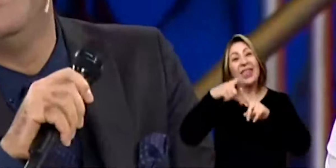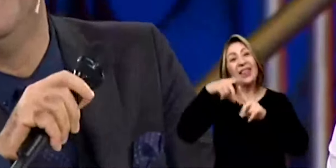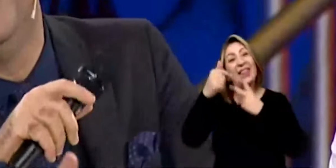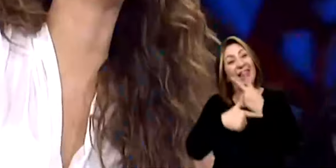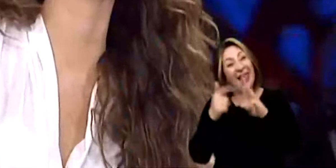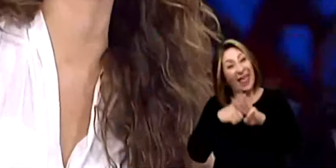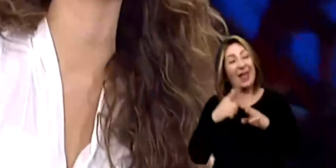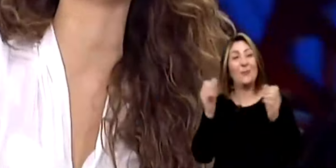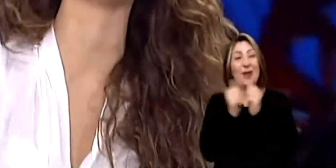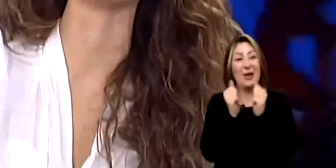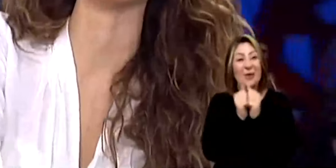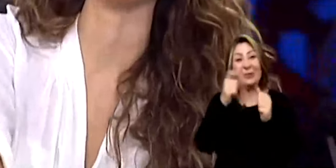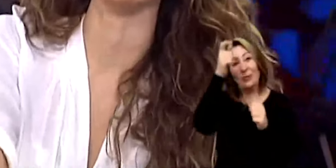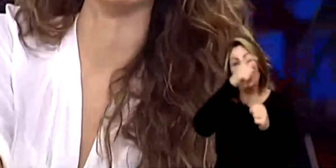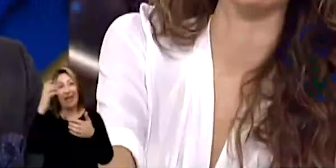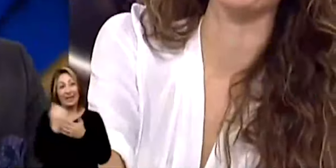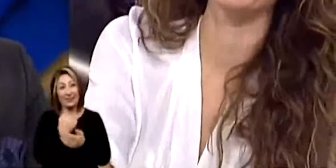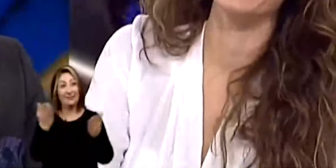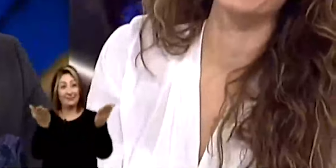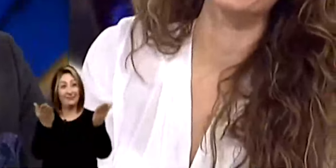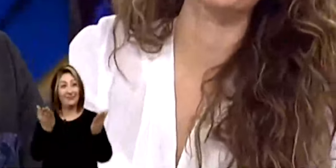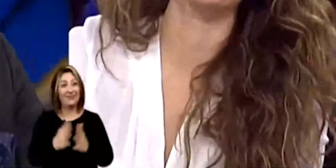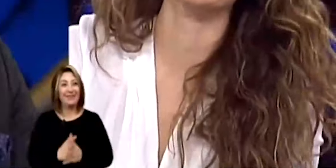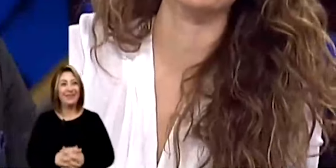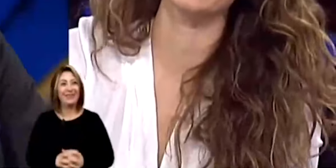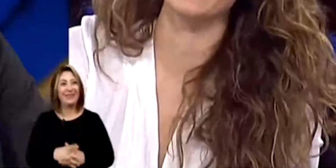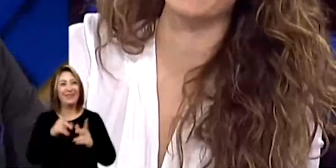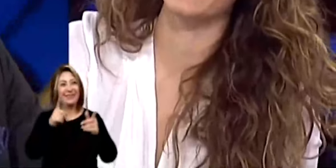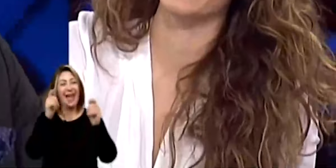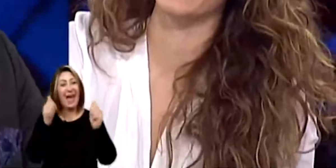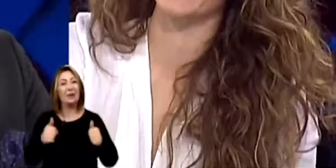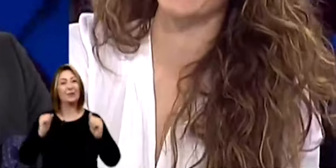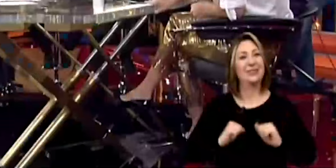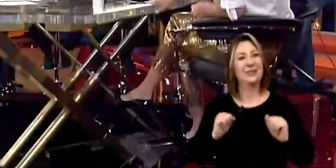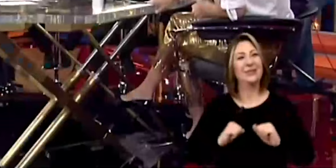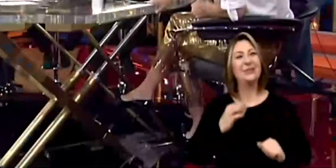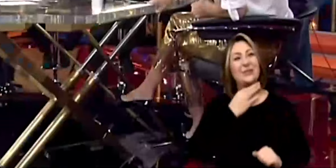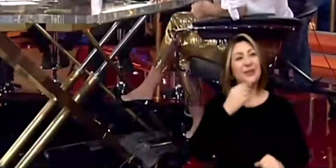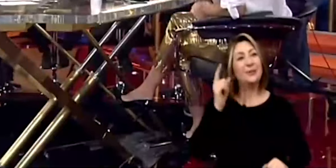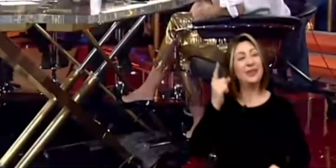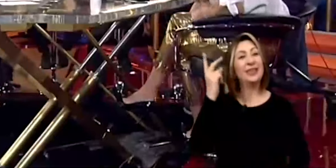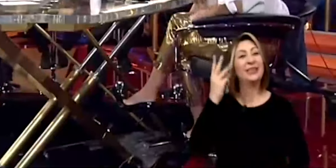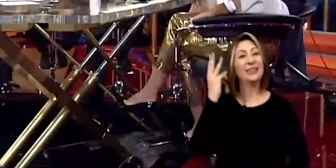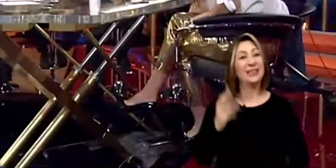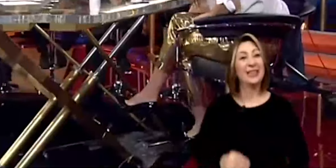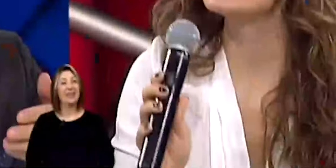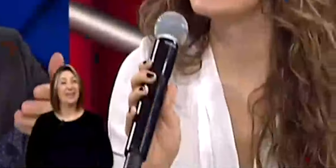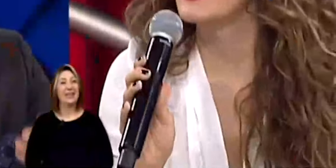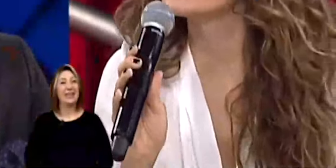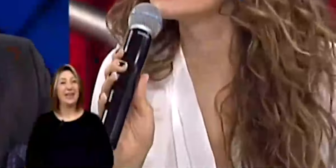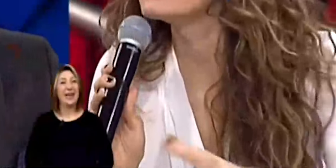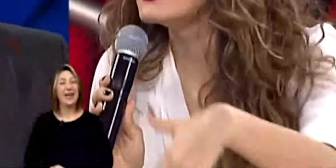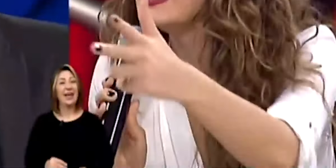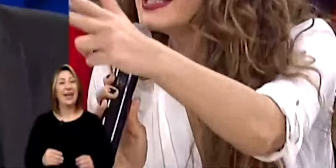düeti yeni Türkiye'ye kazandıralım. Çocuklar siz her gün çalışıyorsunuz o şarkıyı değil mi? Bir, iki, üç, dört. Abi